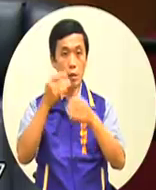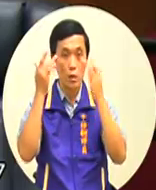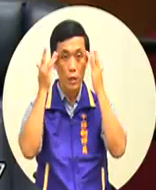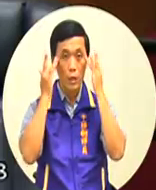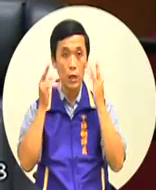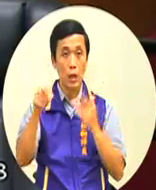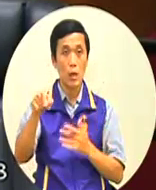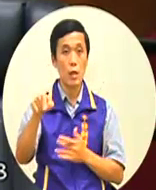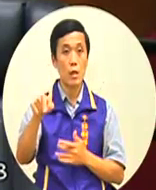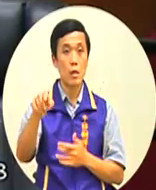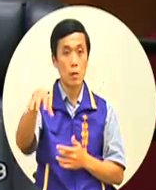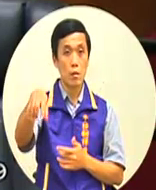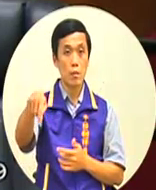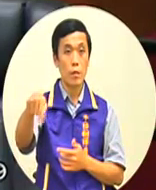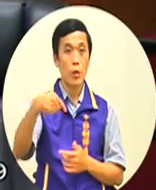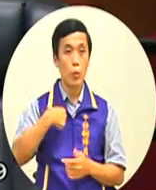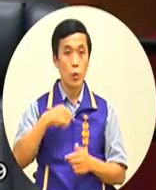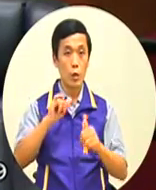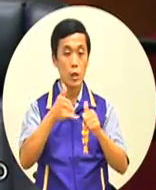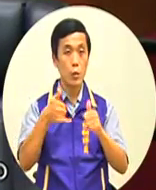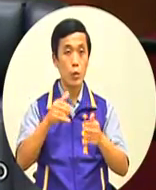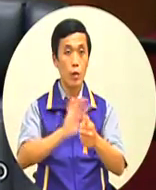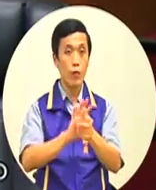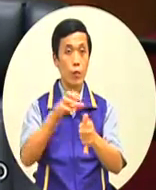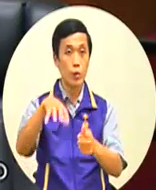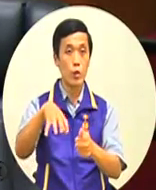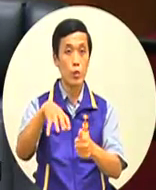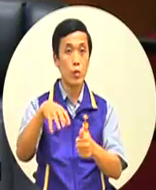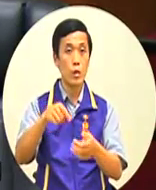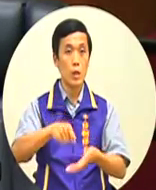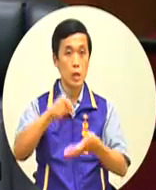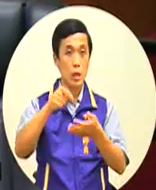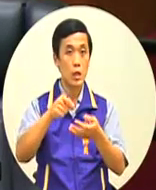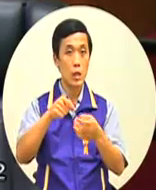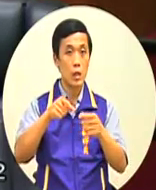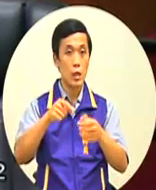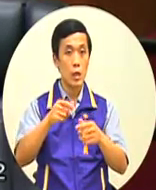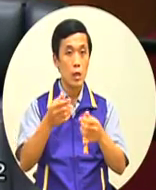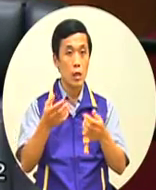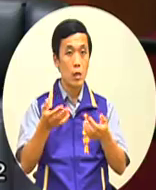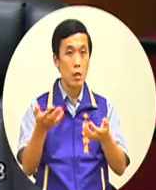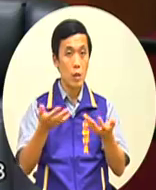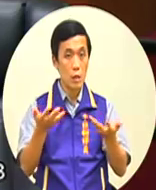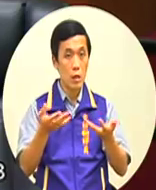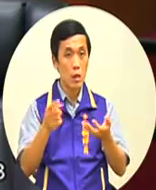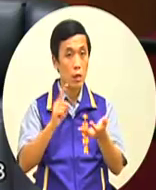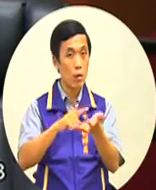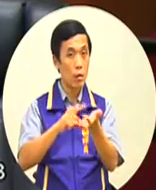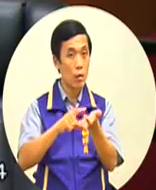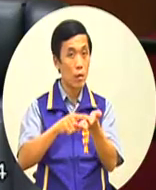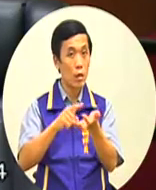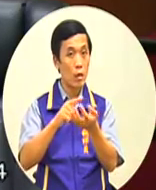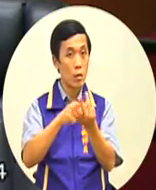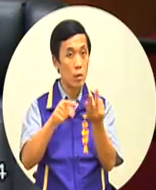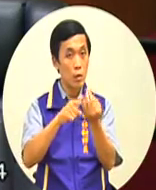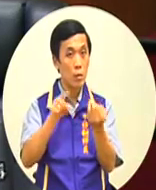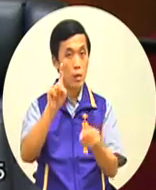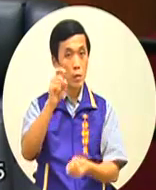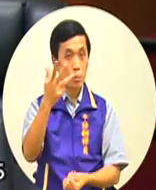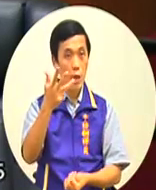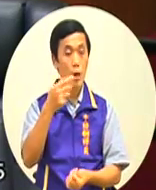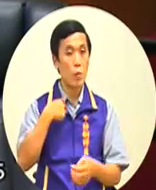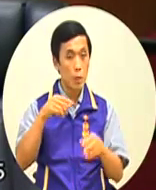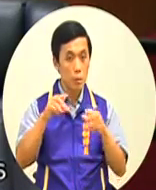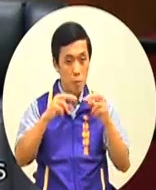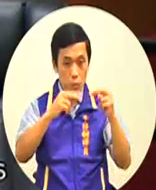个议员的服务处里面提出了18个案件，这个是经过我们筛选过的了哈，就